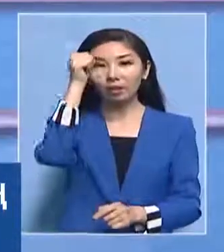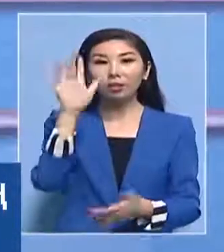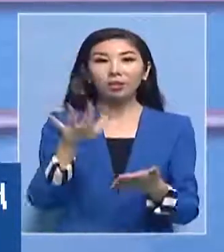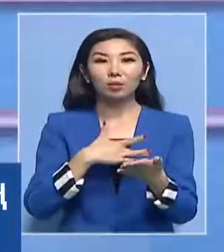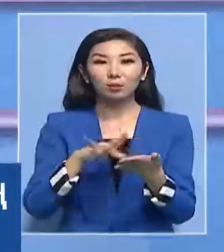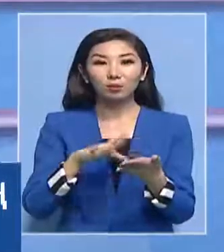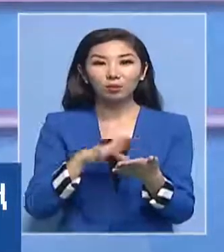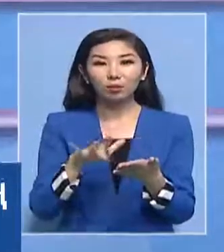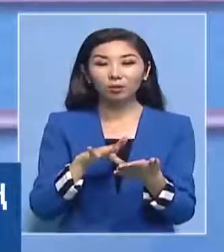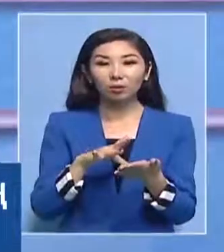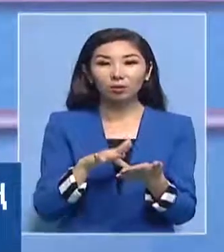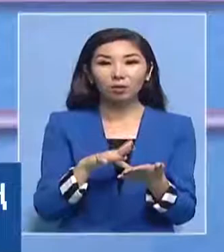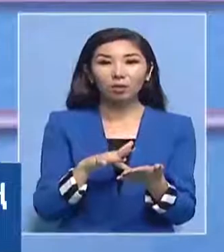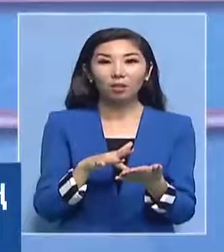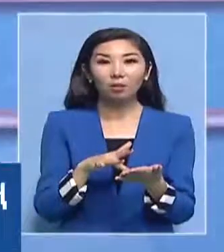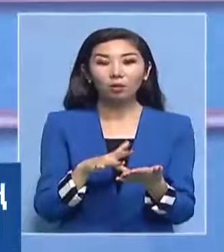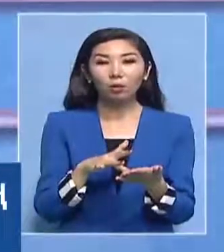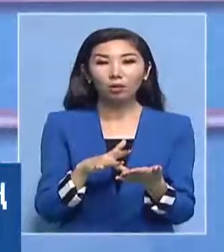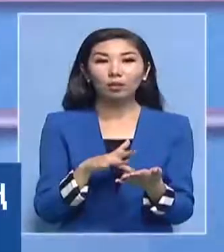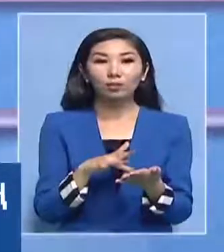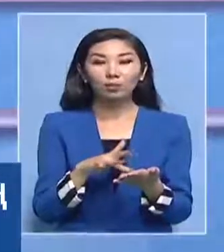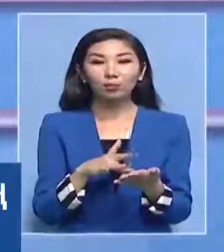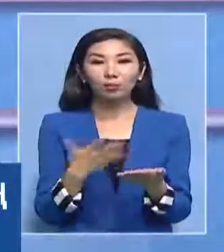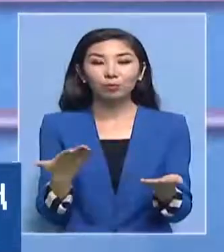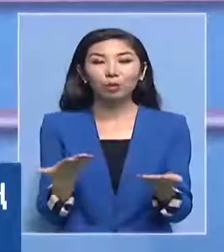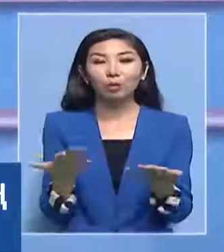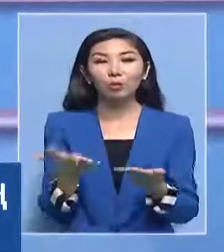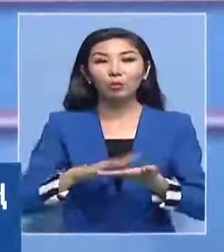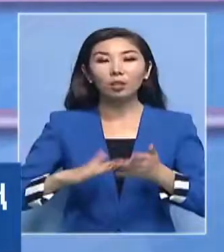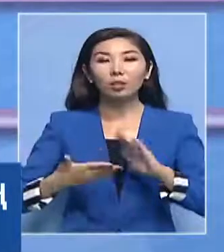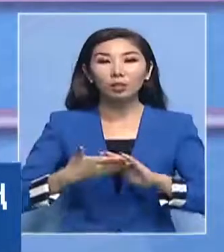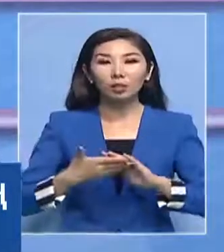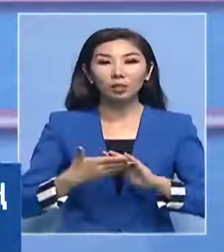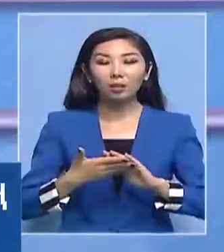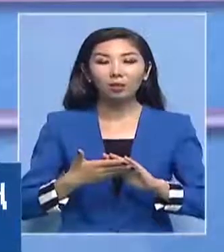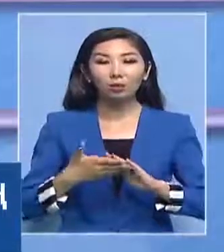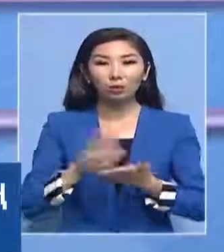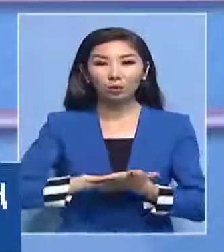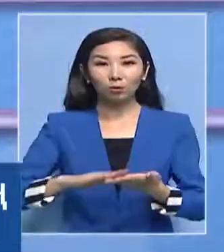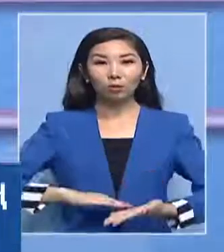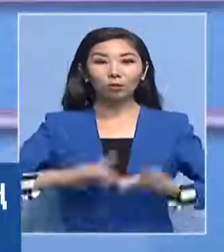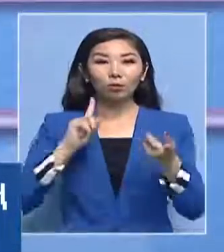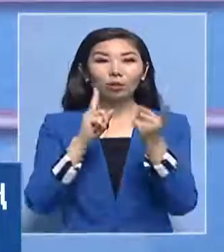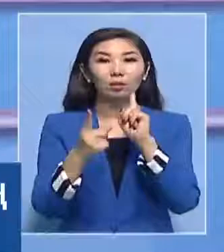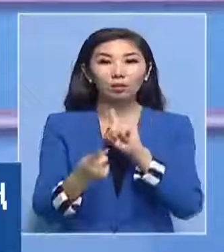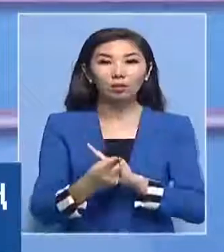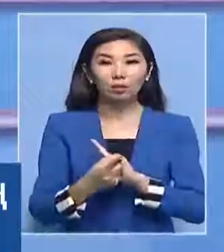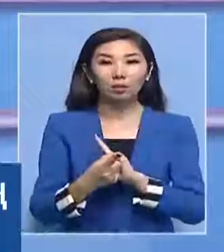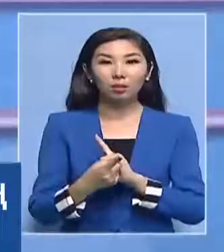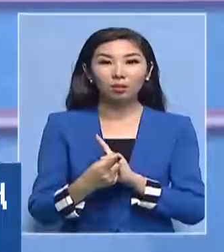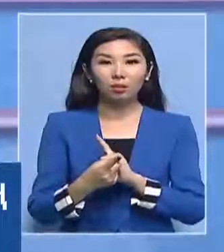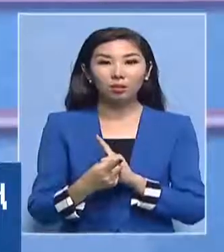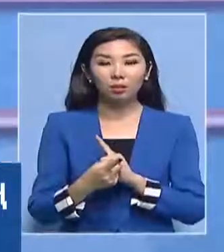есептік көрсеткіште өтемақылар төленді. Бұны жаңағы ұжымдық шарттарға толықтыруларына өзгерістер енгізіп,